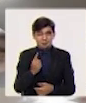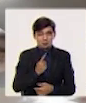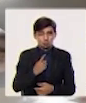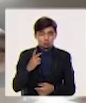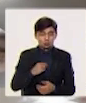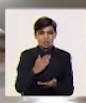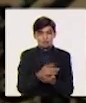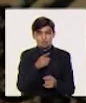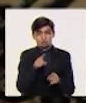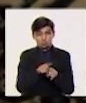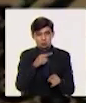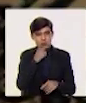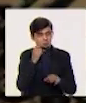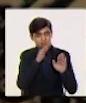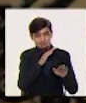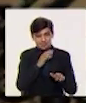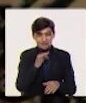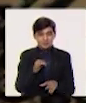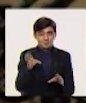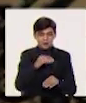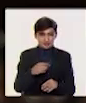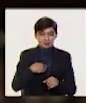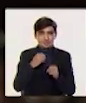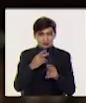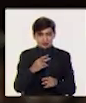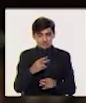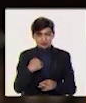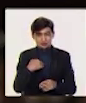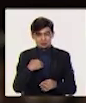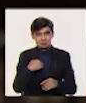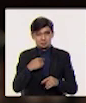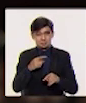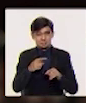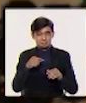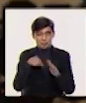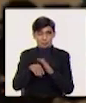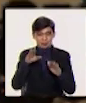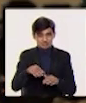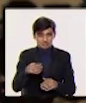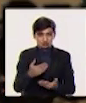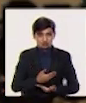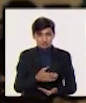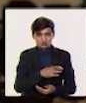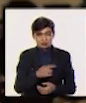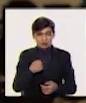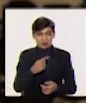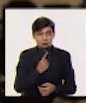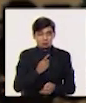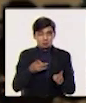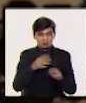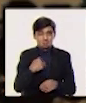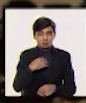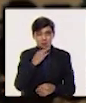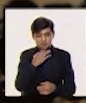бар. Оның өзі Ресейде, ал мұндағы бар жұбанышы тағдырластармен өткен күндері ғана. Жақсы жетім болды, мен де маған